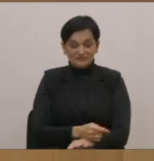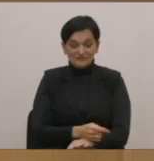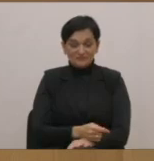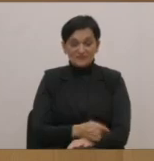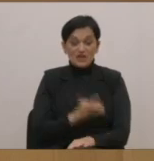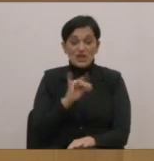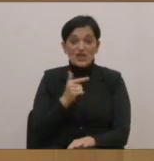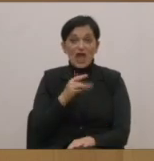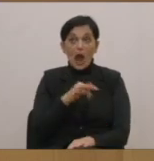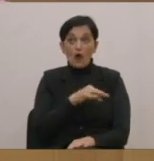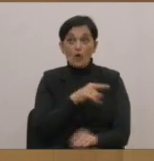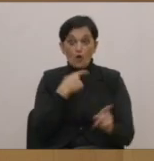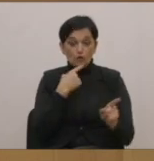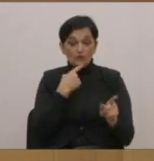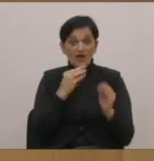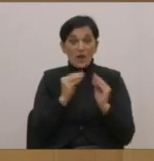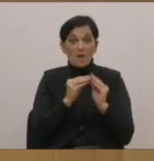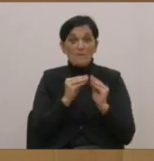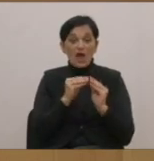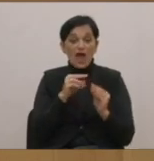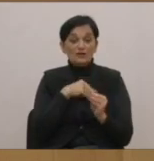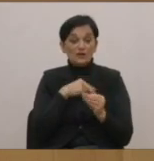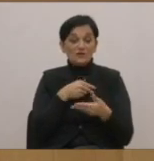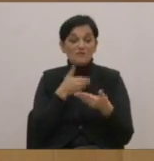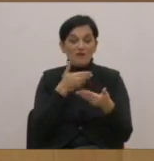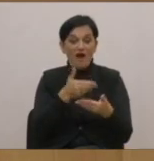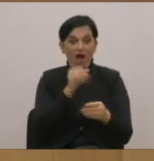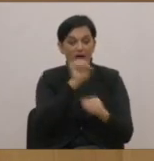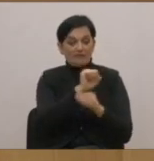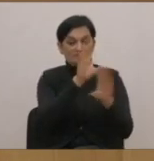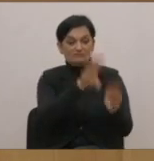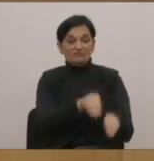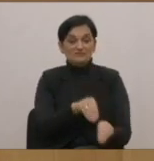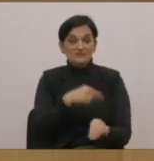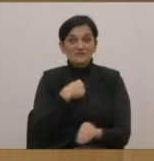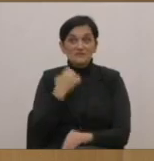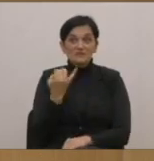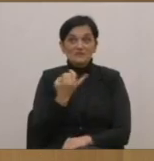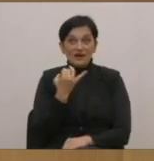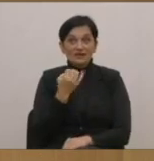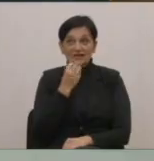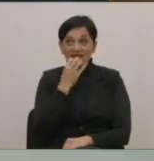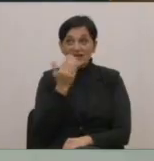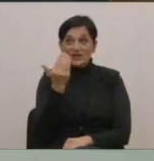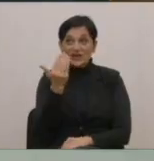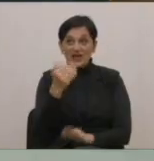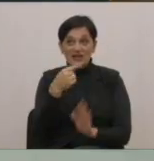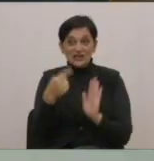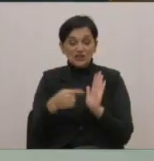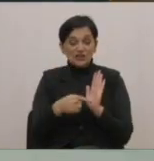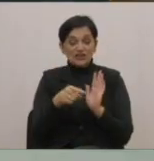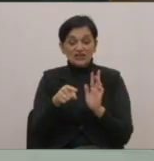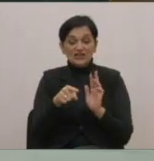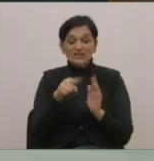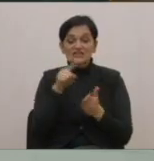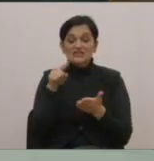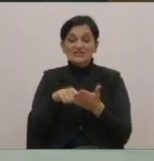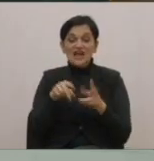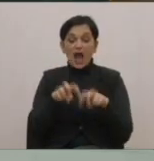Ia când cu arăt cunoaște, mi-a temut oris parlamentul, iată gaz pe tine, da, vreau să mă interesez. Car, cu ei încet cu sare, chiar când s-a chivut